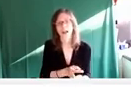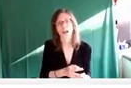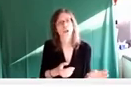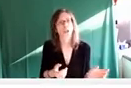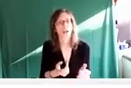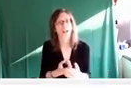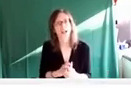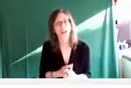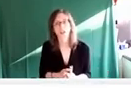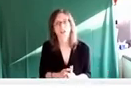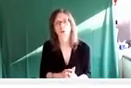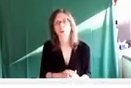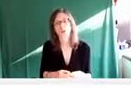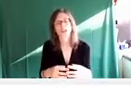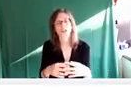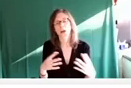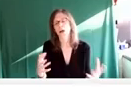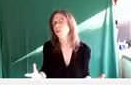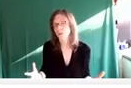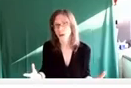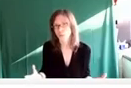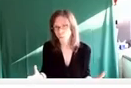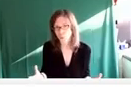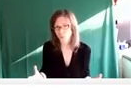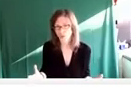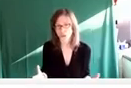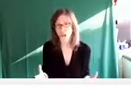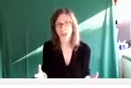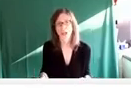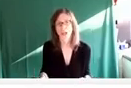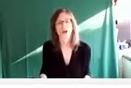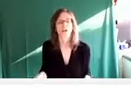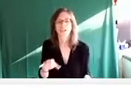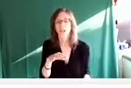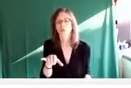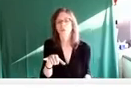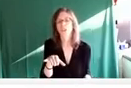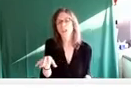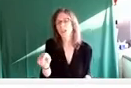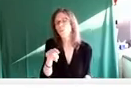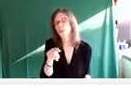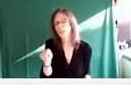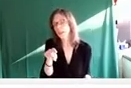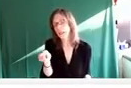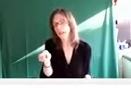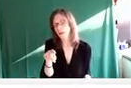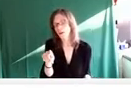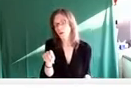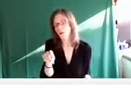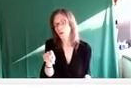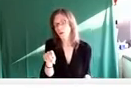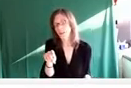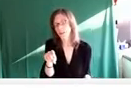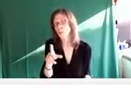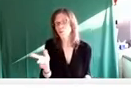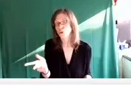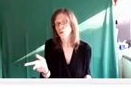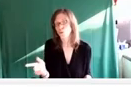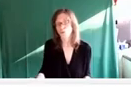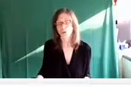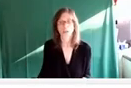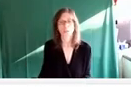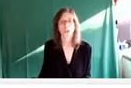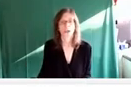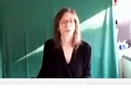cédille, de caractères spéciaux, d'espace dans vos noms de fichiers, des traits soulignés ou des traits